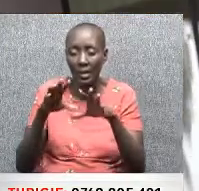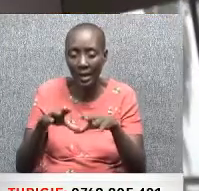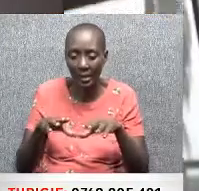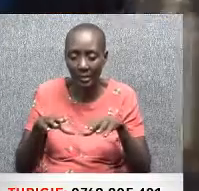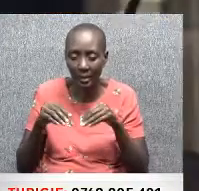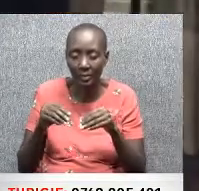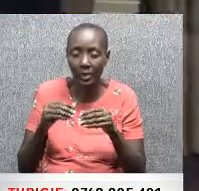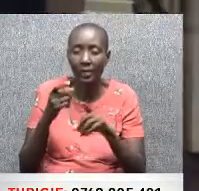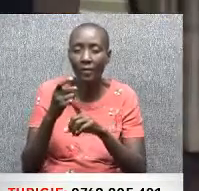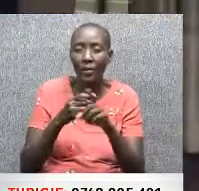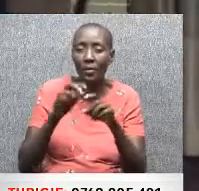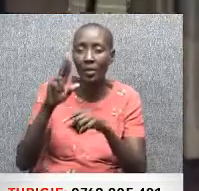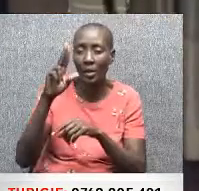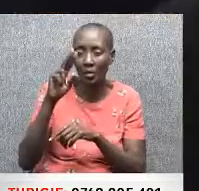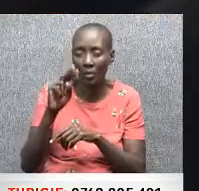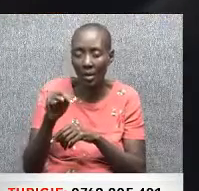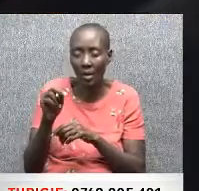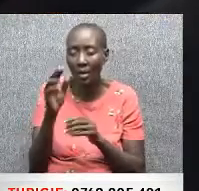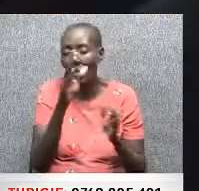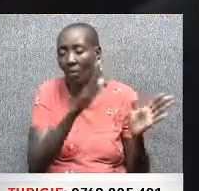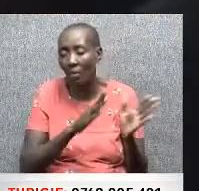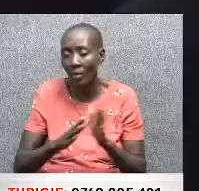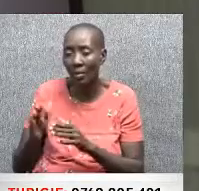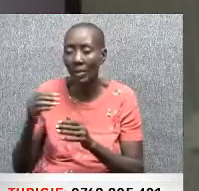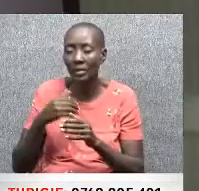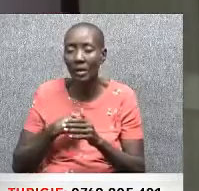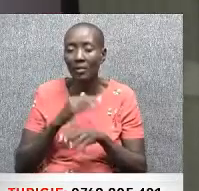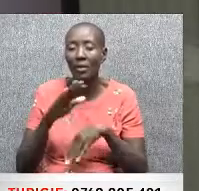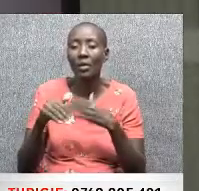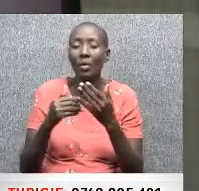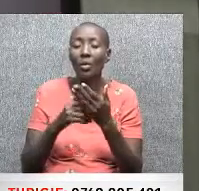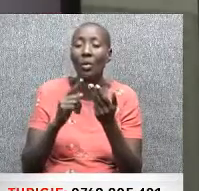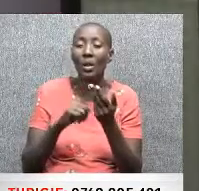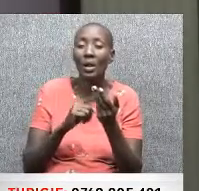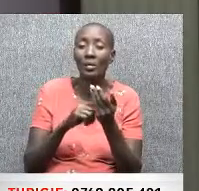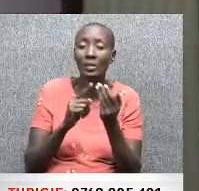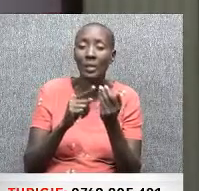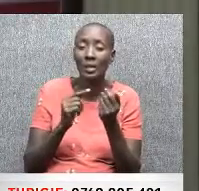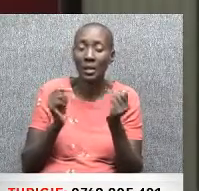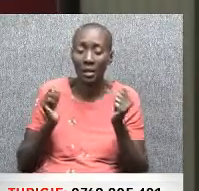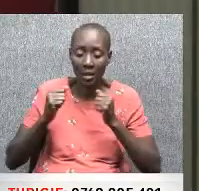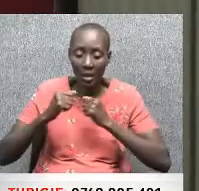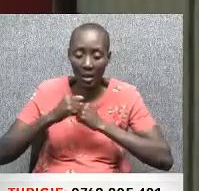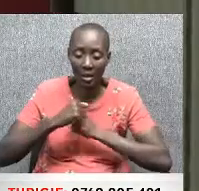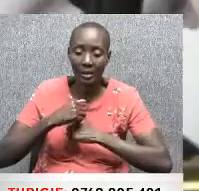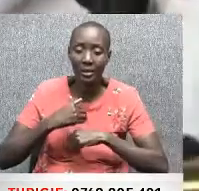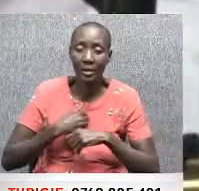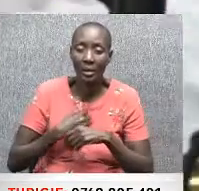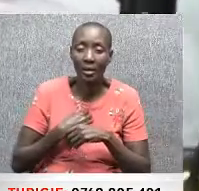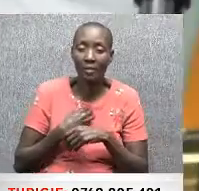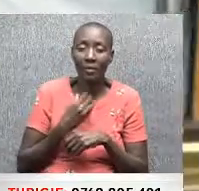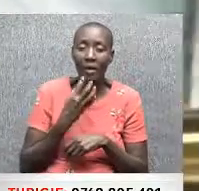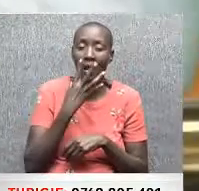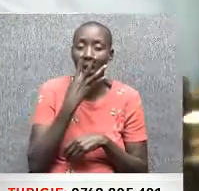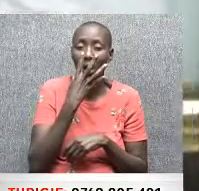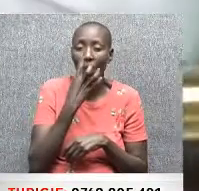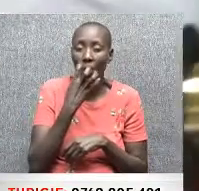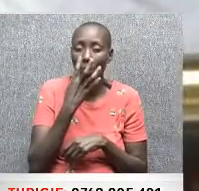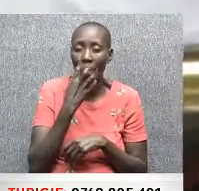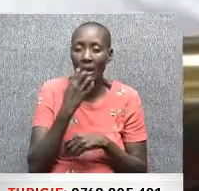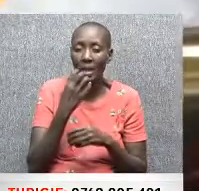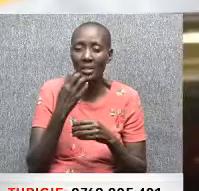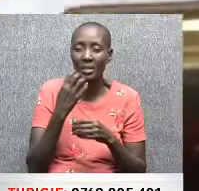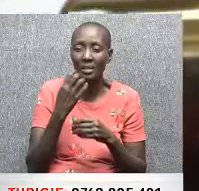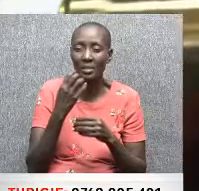Kutokana na mikakati ambayo imewekwa, watakao kuwa wanahesabu watu watakuwa wamevalia jaketi yenye rangi ya machungwa iliyofifia.